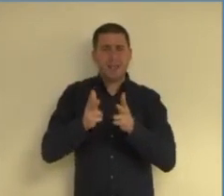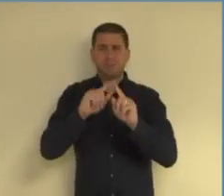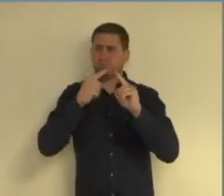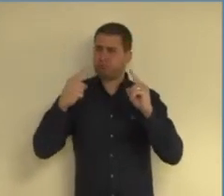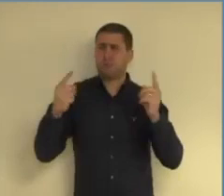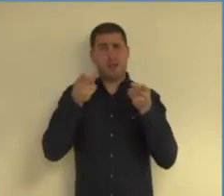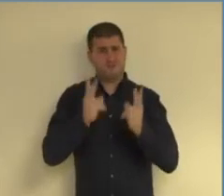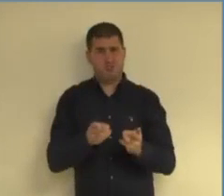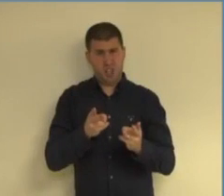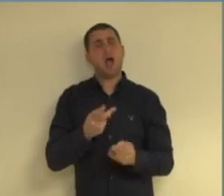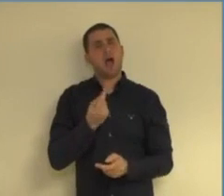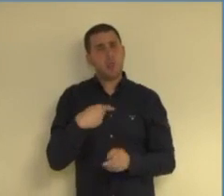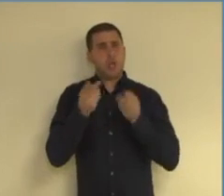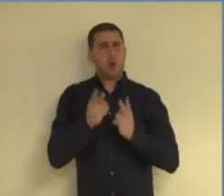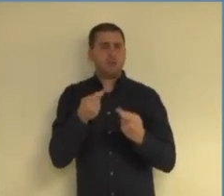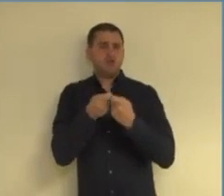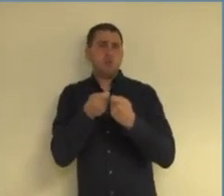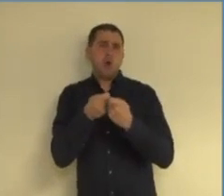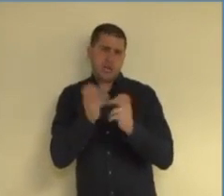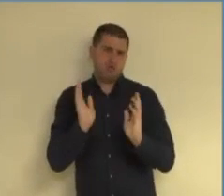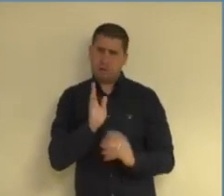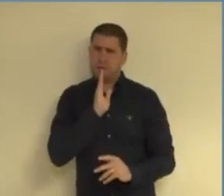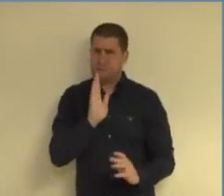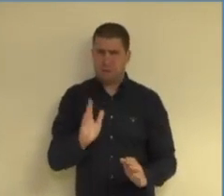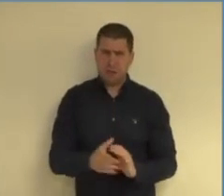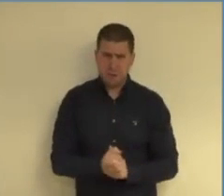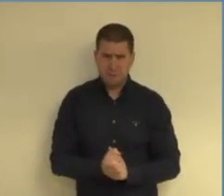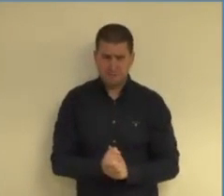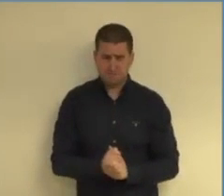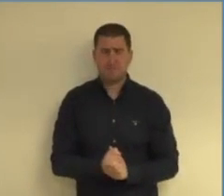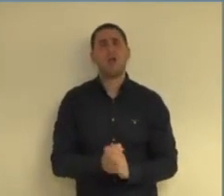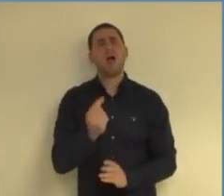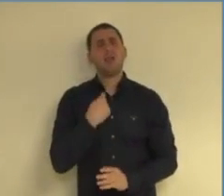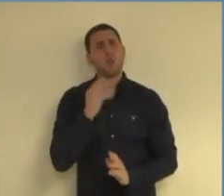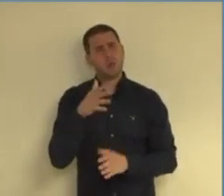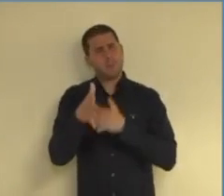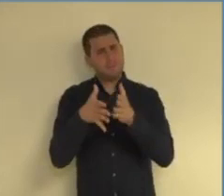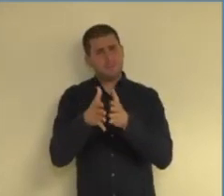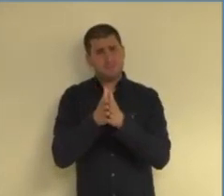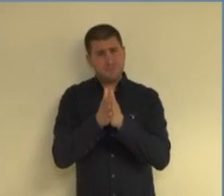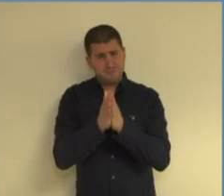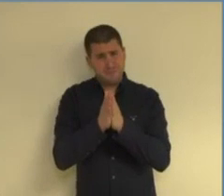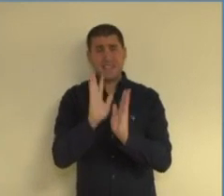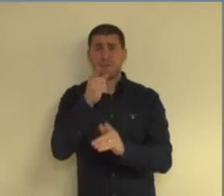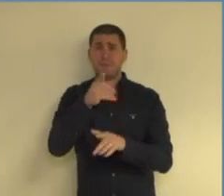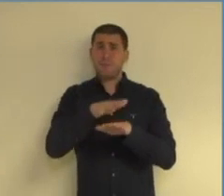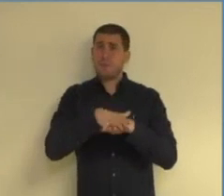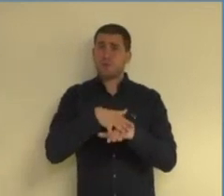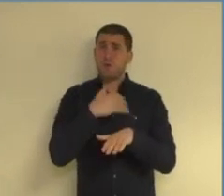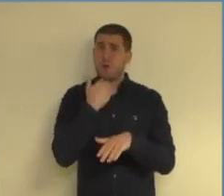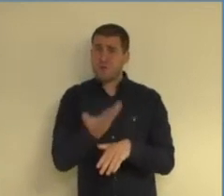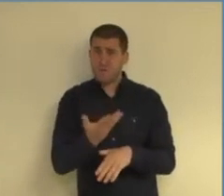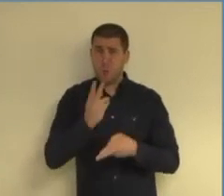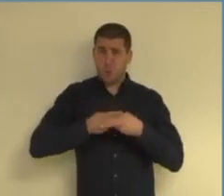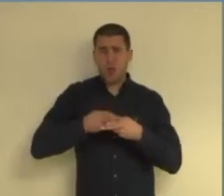ואמצעים אחרים שבהם אנחנו יכולים לשמור על קשר אנחנו גם אומרים לכם אם אתם מרגישים לא טוב